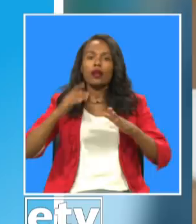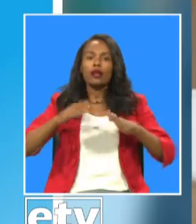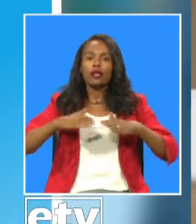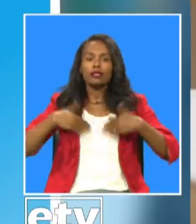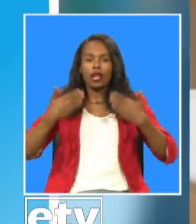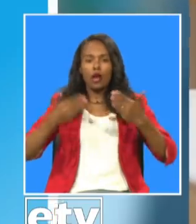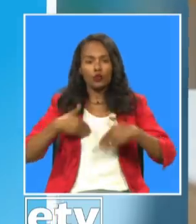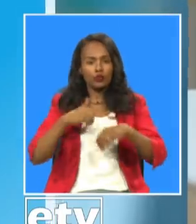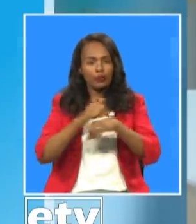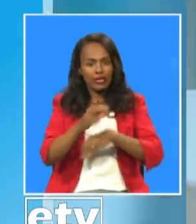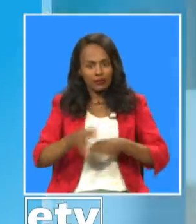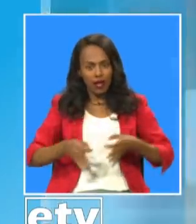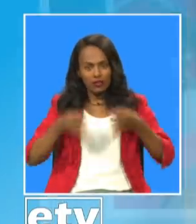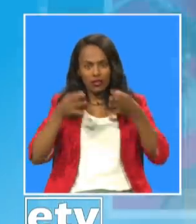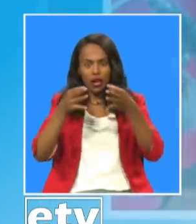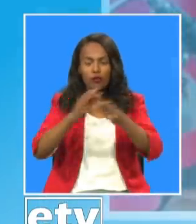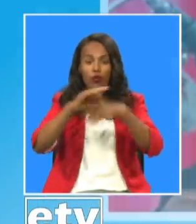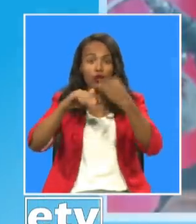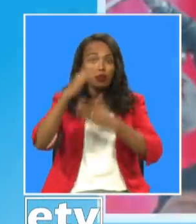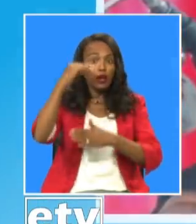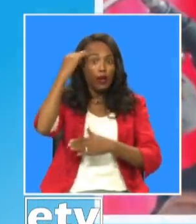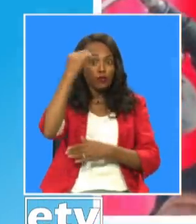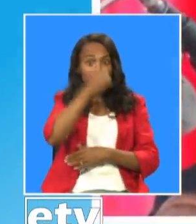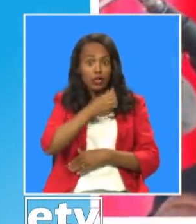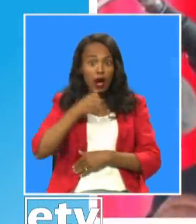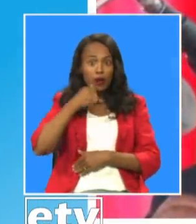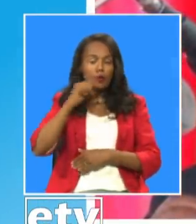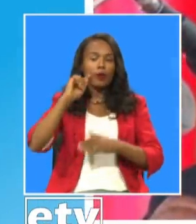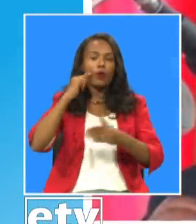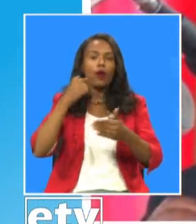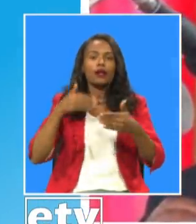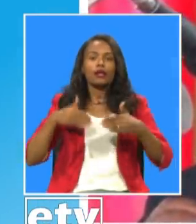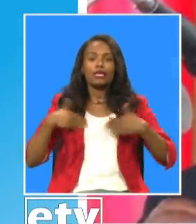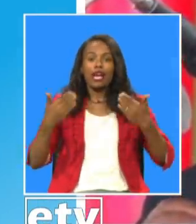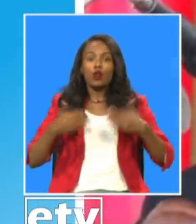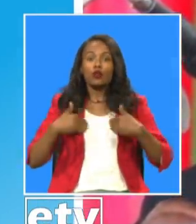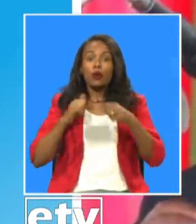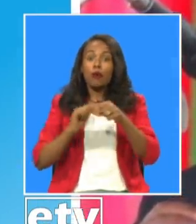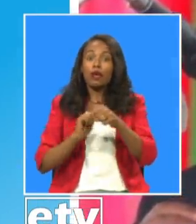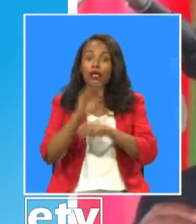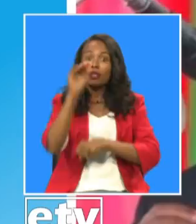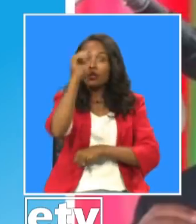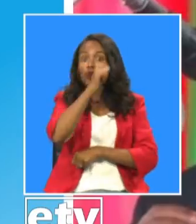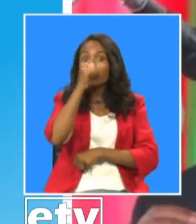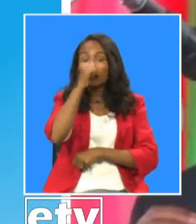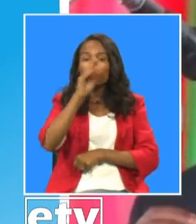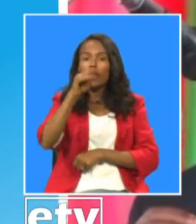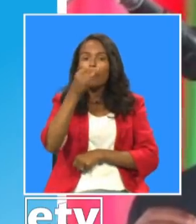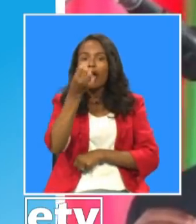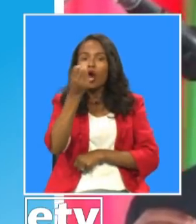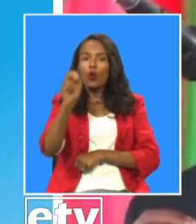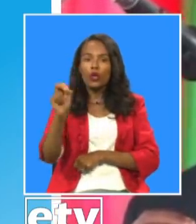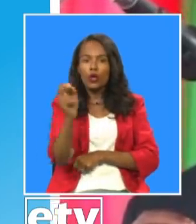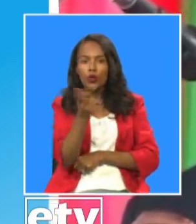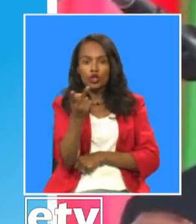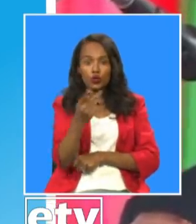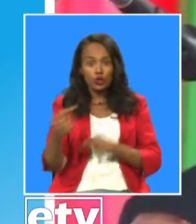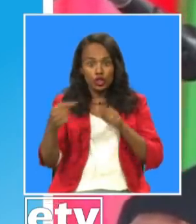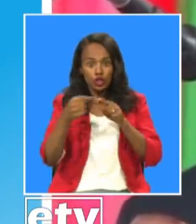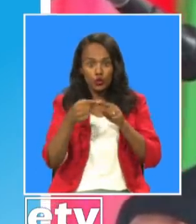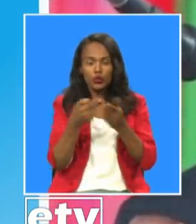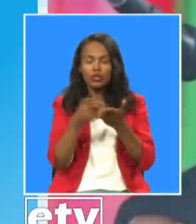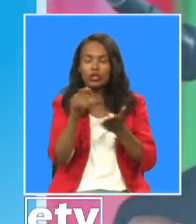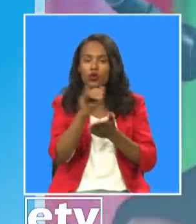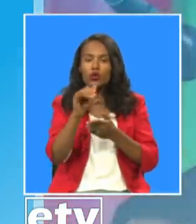ያሎት መልእክት አስተላለፉ። ጠቅላይ ሚኒስትር አብይ በእንኳን ደስ ያሎት መልእክታቸው በኢትዮጵያና በማላዊ የሁለትዮሽ ግንኙነት እንዲሁም